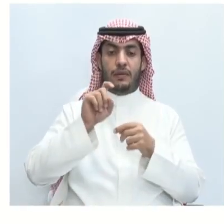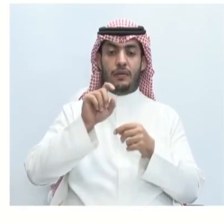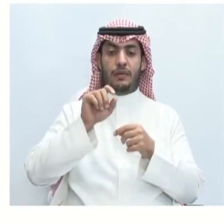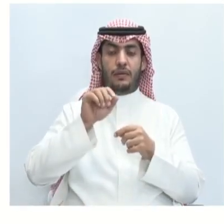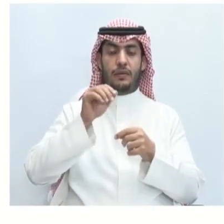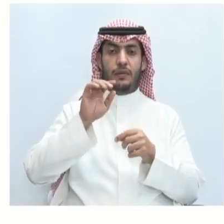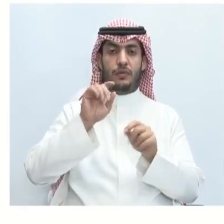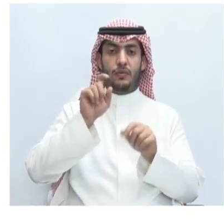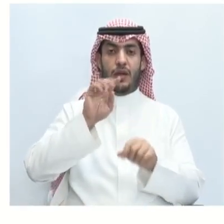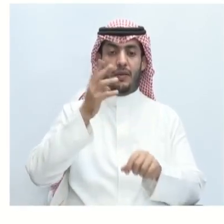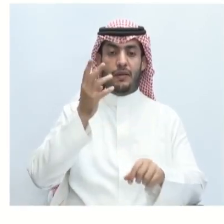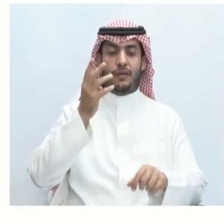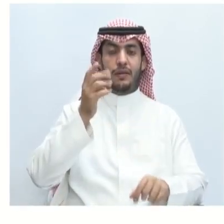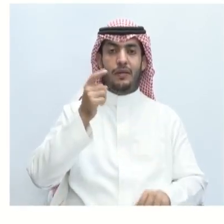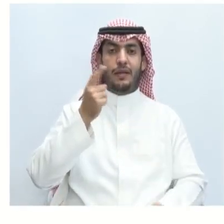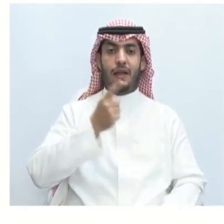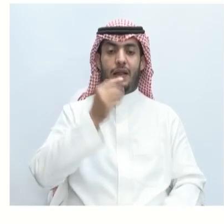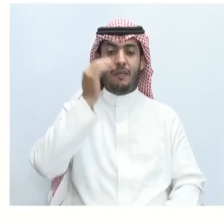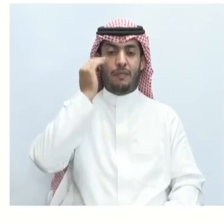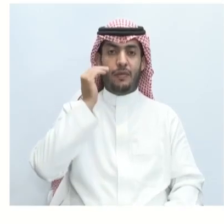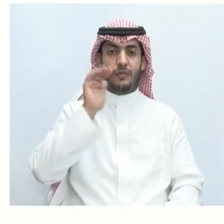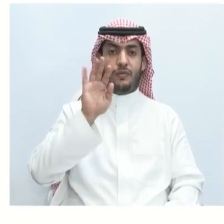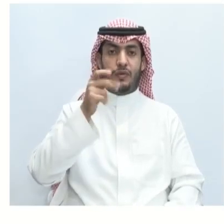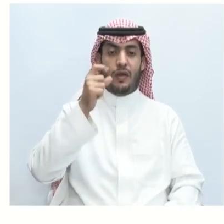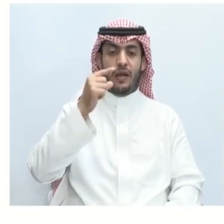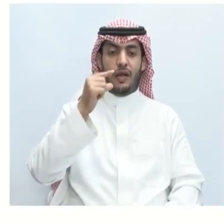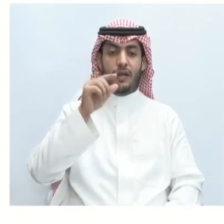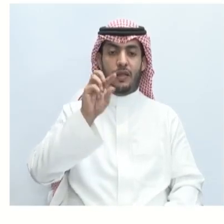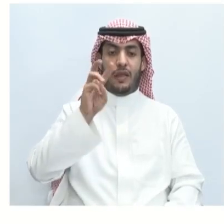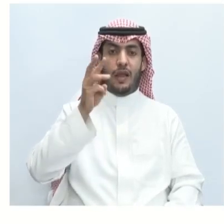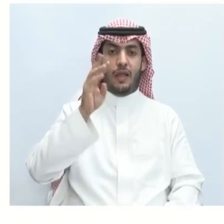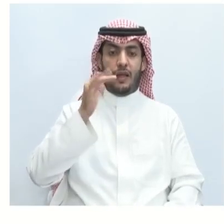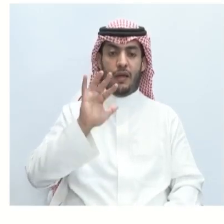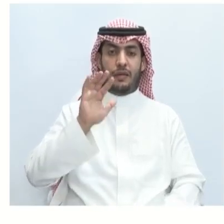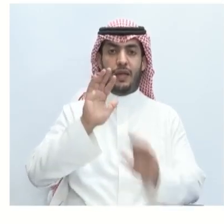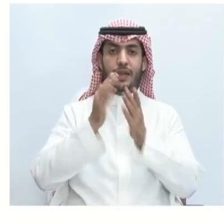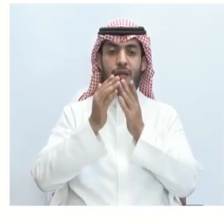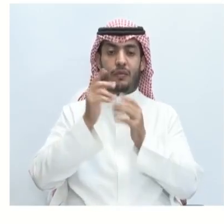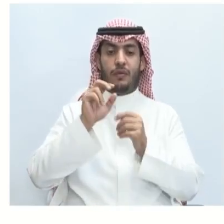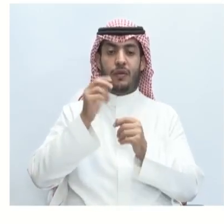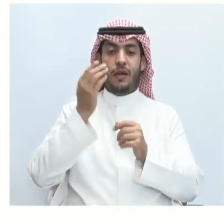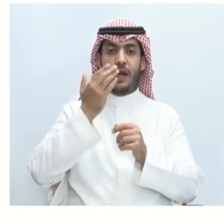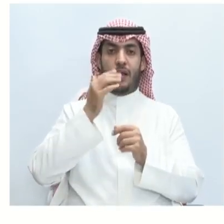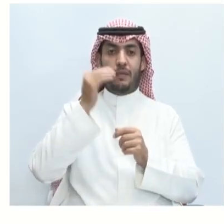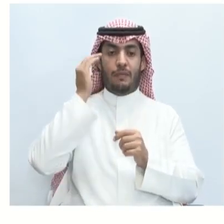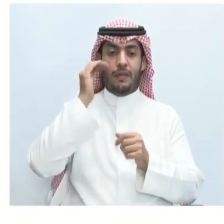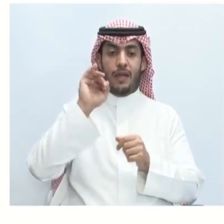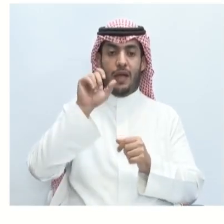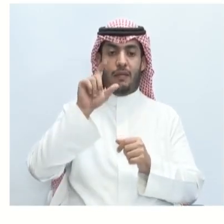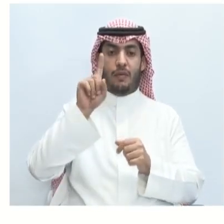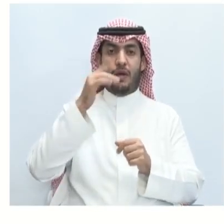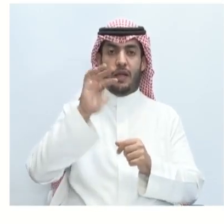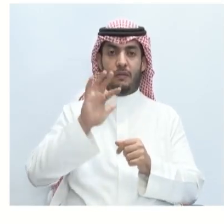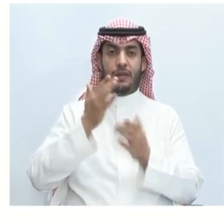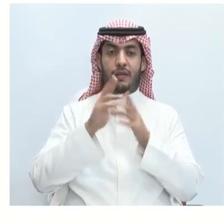السؤال رقم اربعه عشر قرات سعاد ثلاثه اخماس الكتاب وقرات امل خمس الكتاب